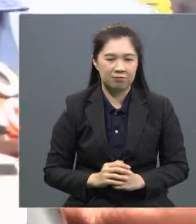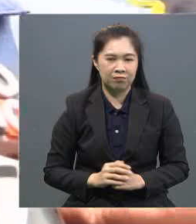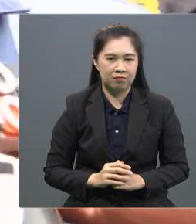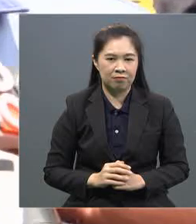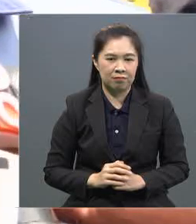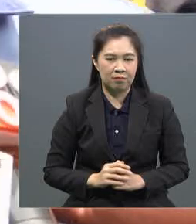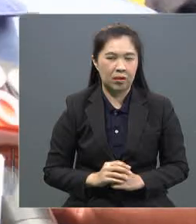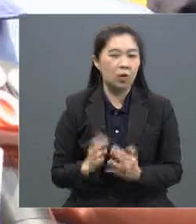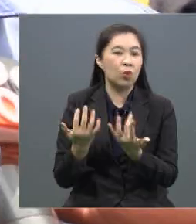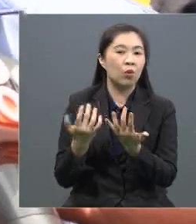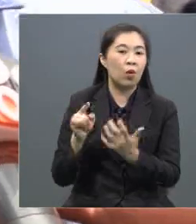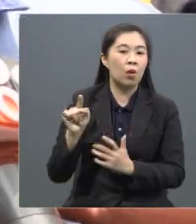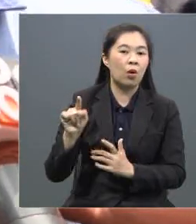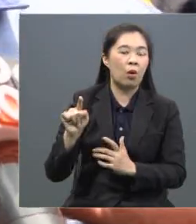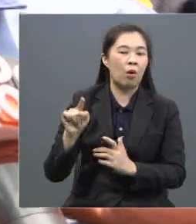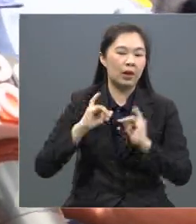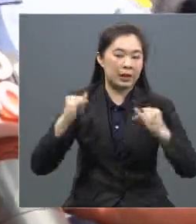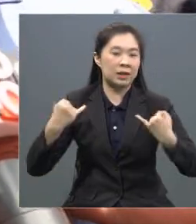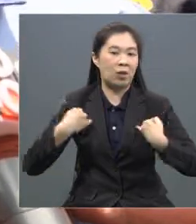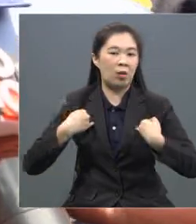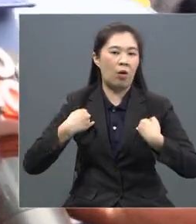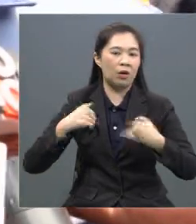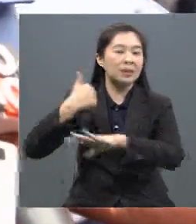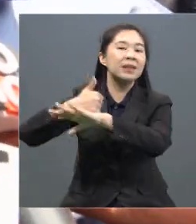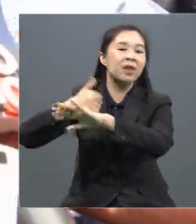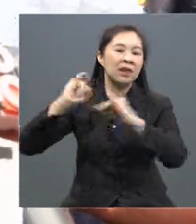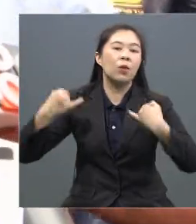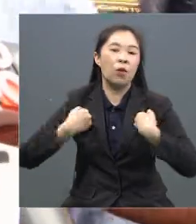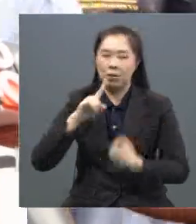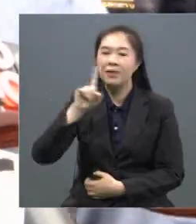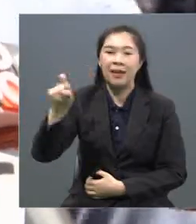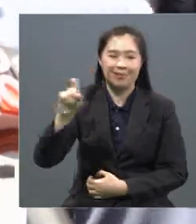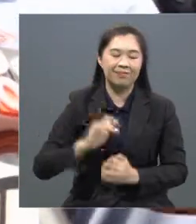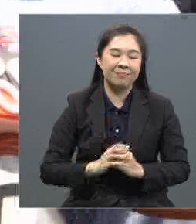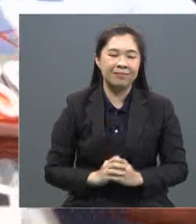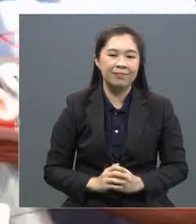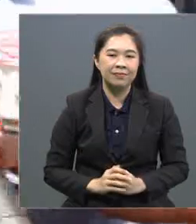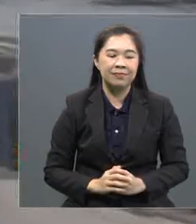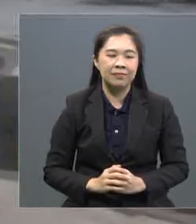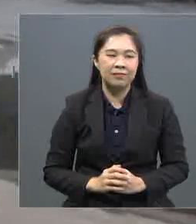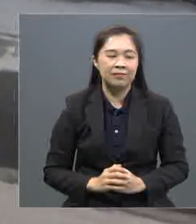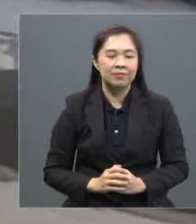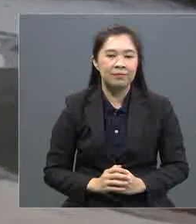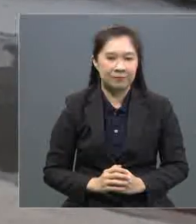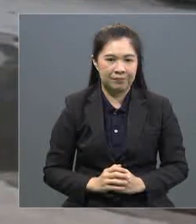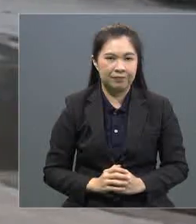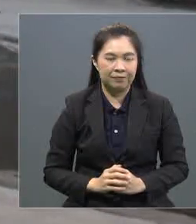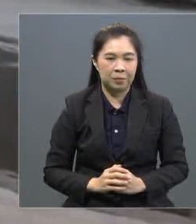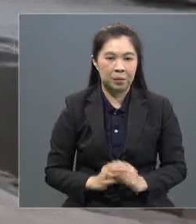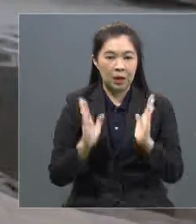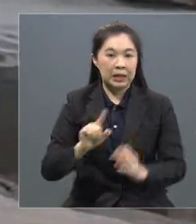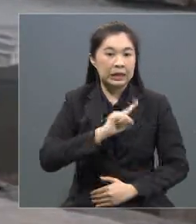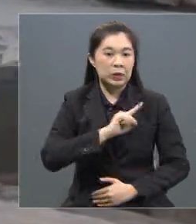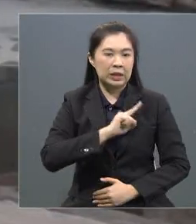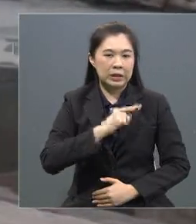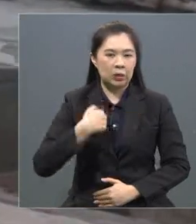ต้องรอถามผู้อ่าผู้ประกอบการอ่าทางเจ้านายผมนะฮะเบื้องต้นนะครับเจ้าหน้าที่